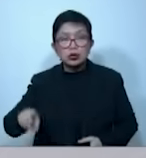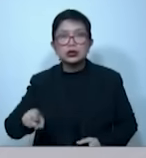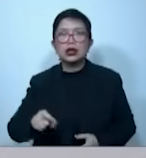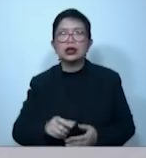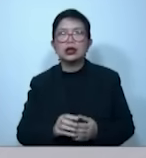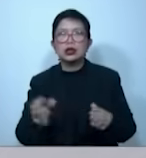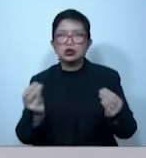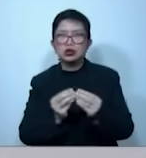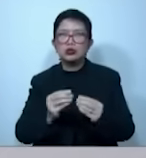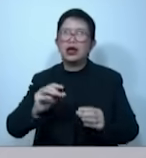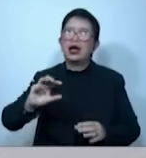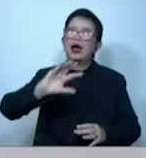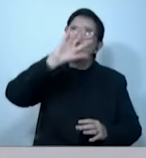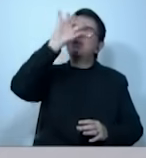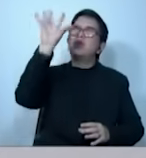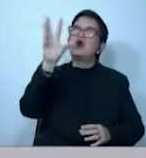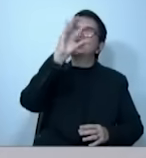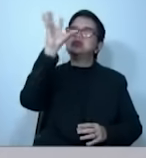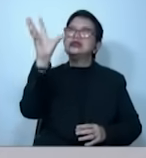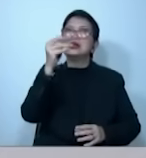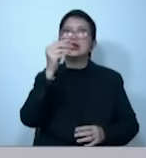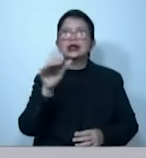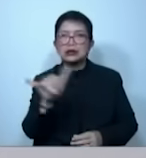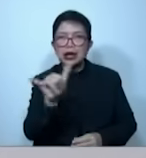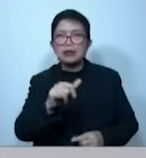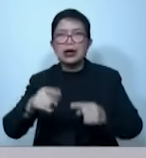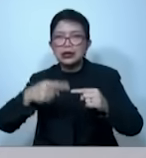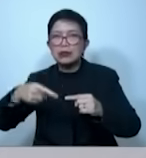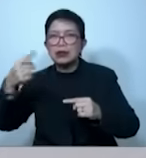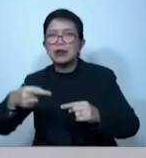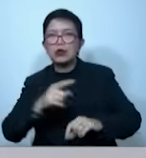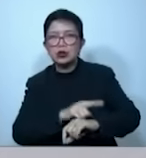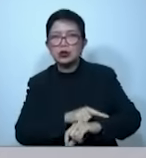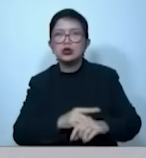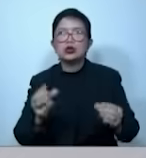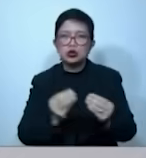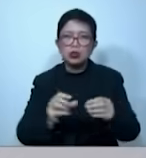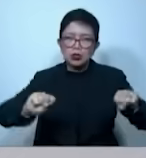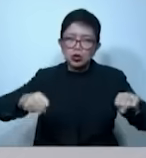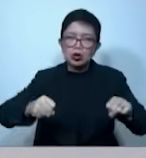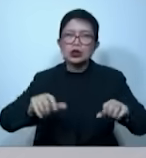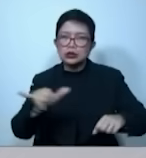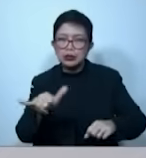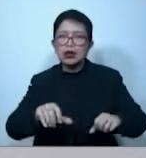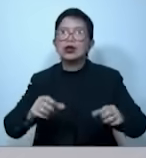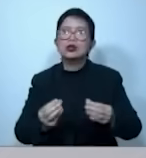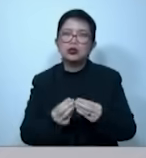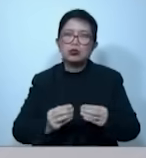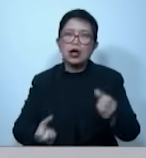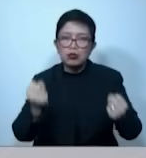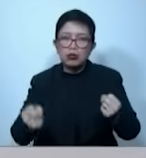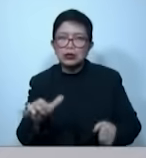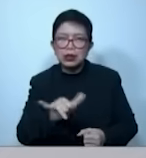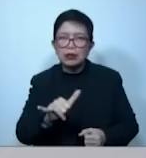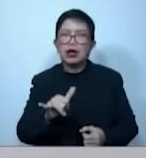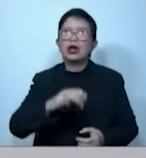angka polusinya sama setiap waktu Betul tidak tapi jumlah motor sama jumlah mobil sama ada kita sangat polusi